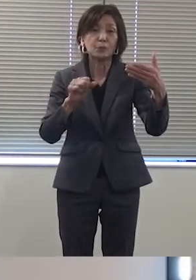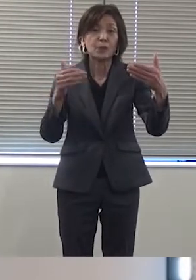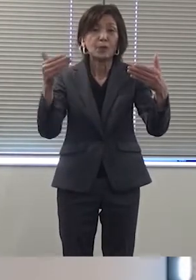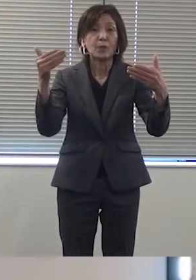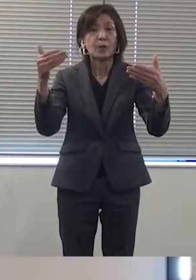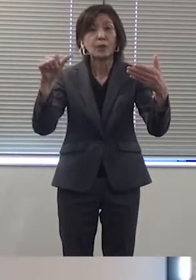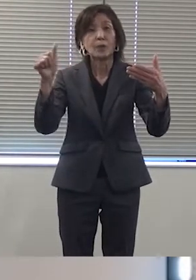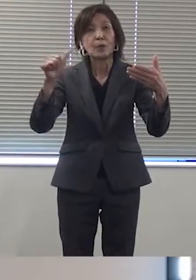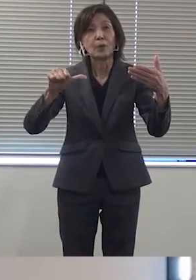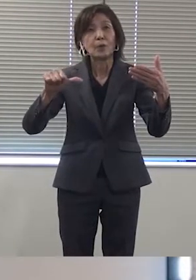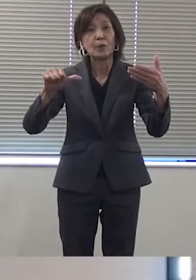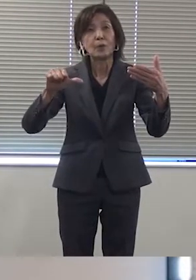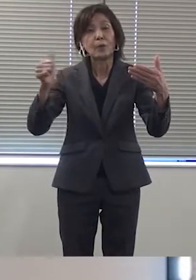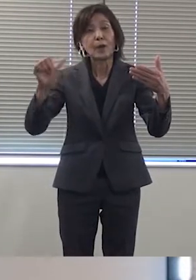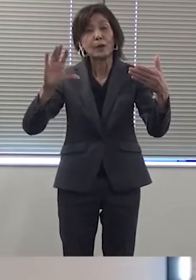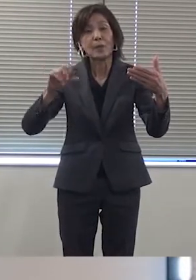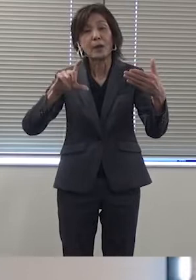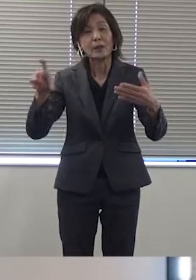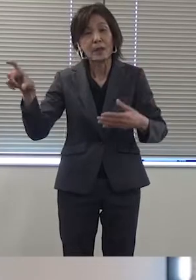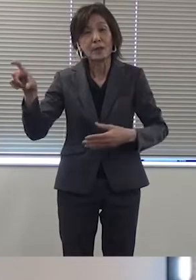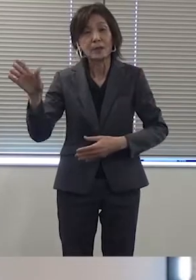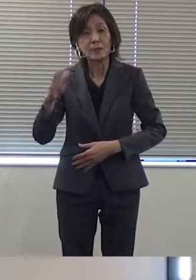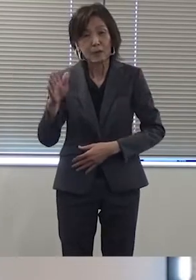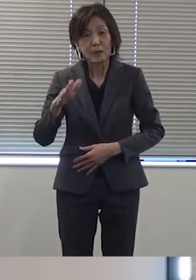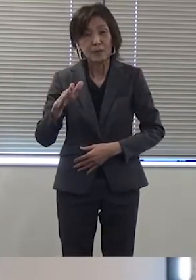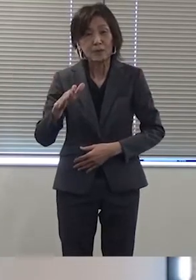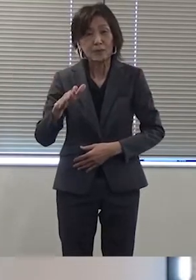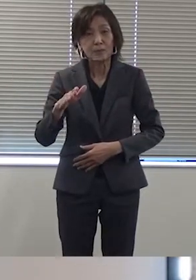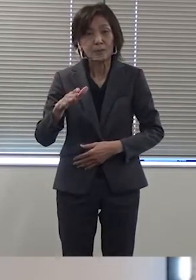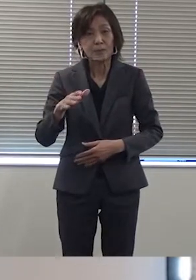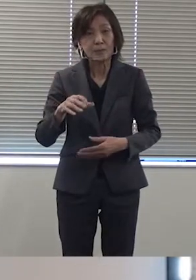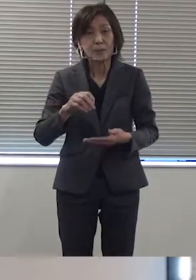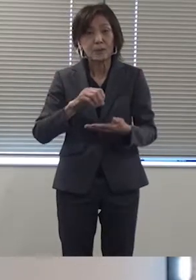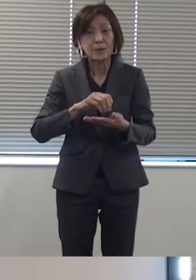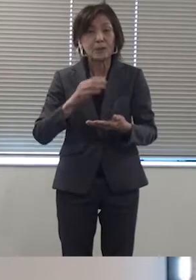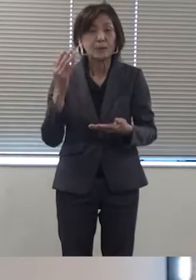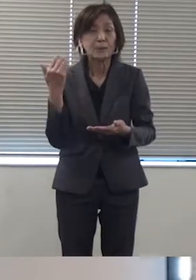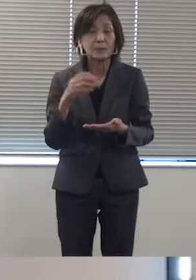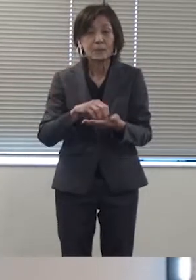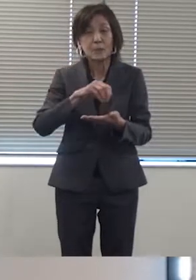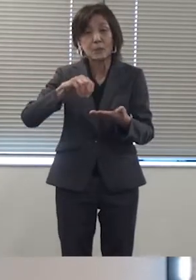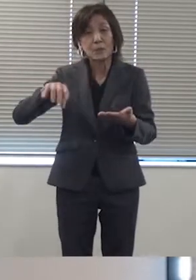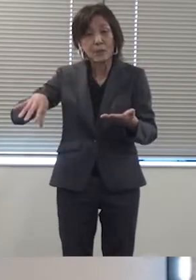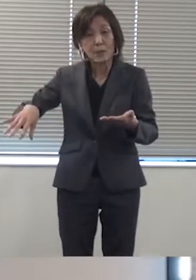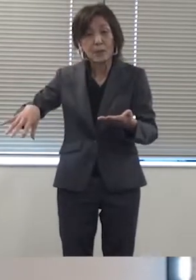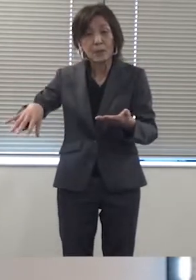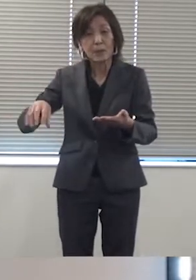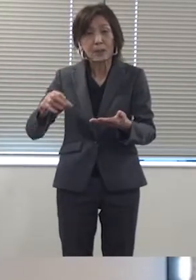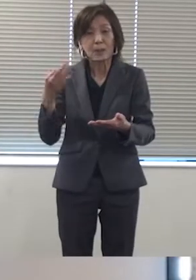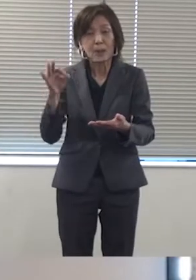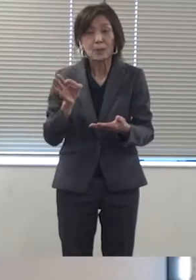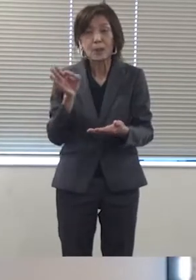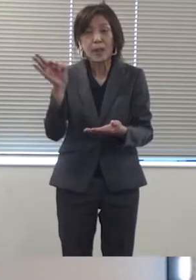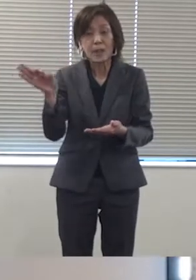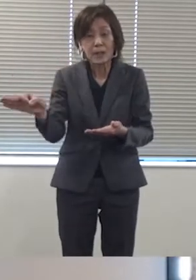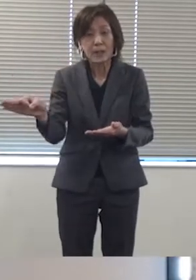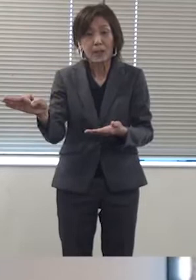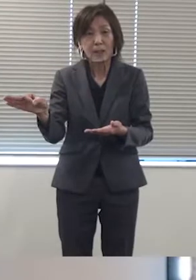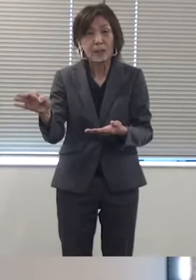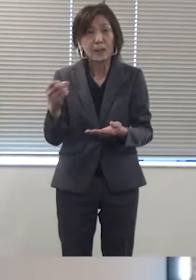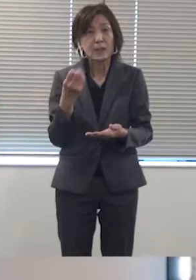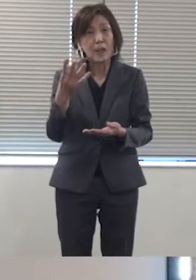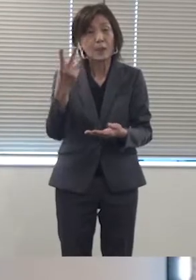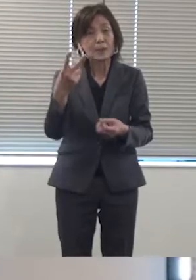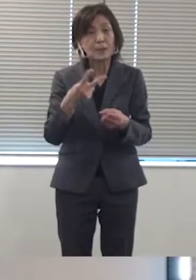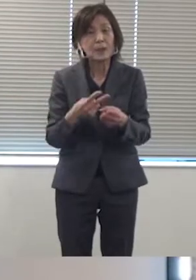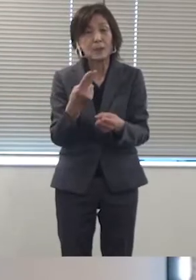退職に伴う退職手当や令和2年度に超過交付を受けました生活保護の運営返還金、